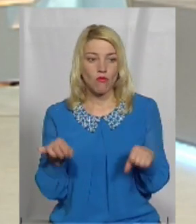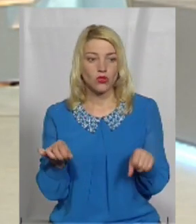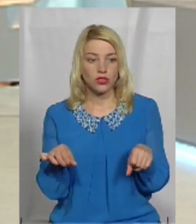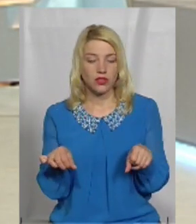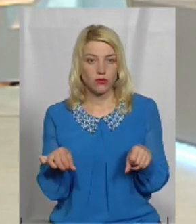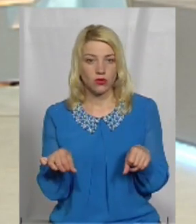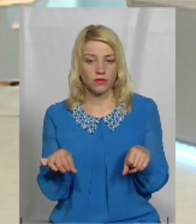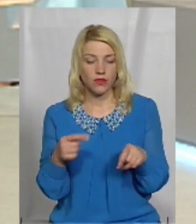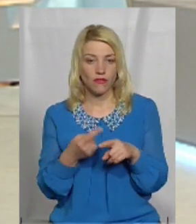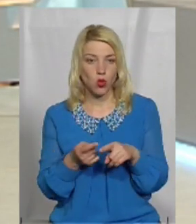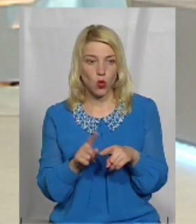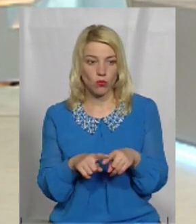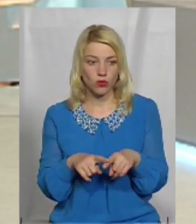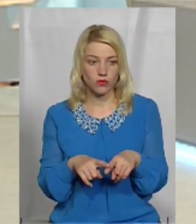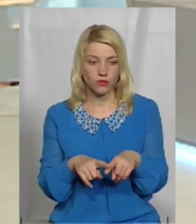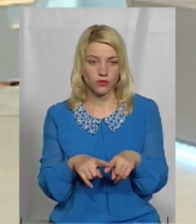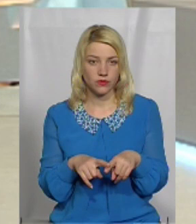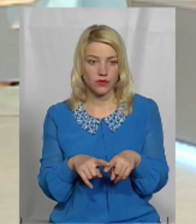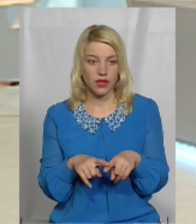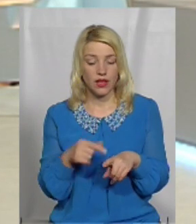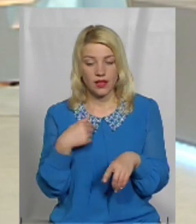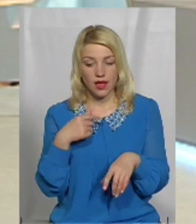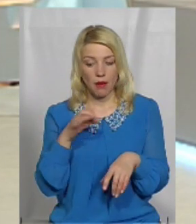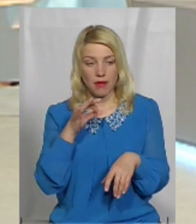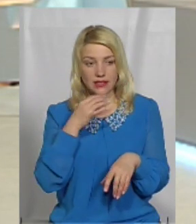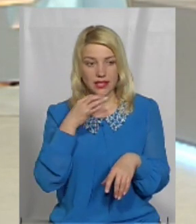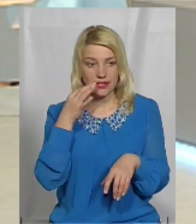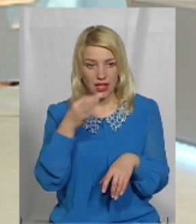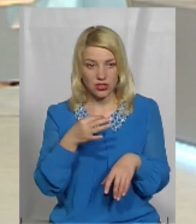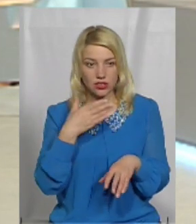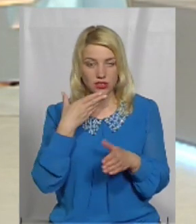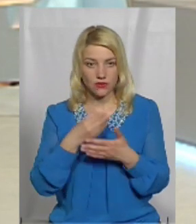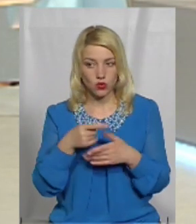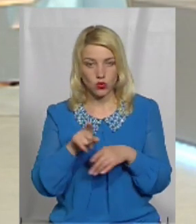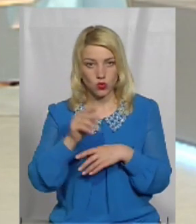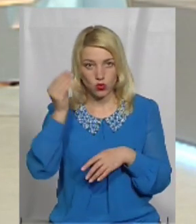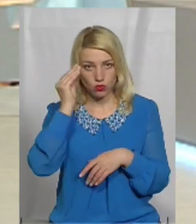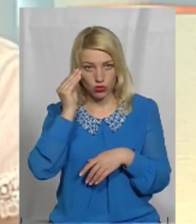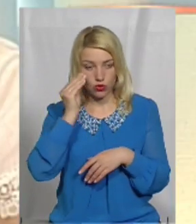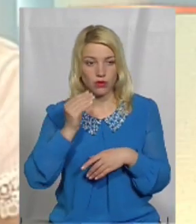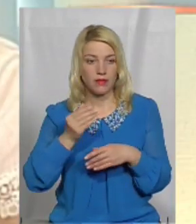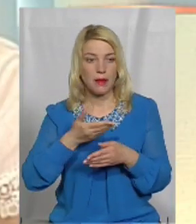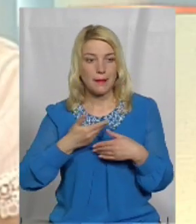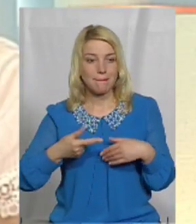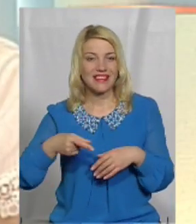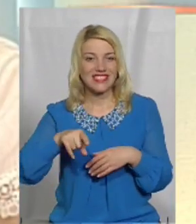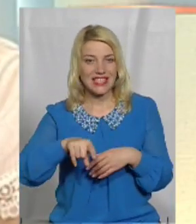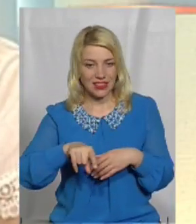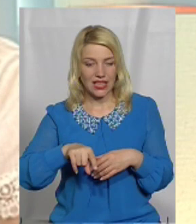Можливо, в тому я би зазначила свою таку думку. Ми все ж